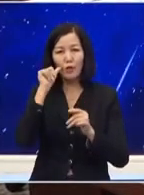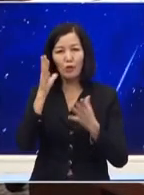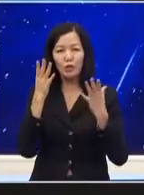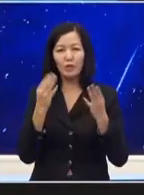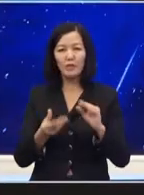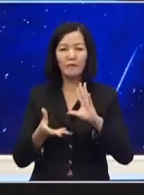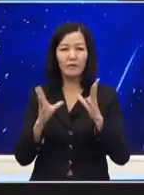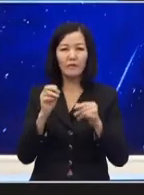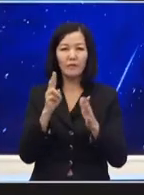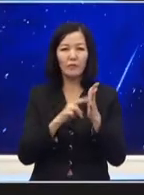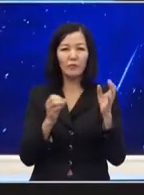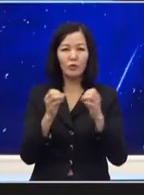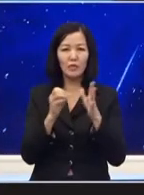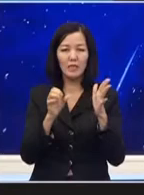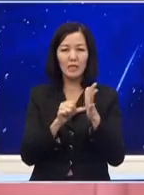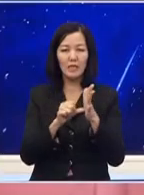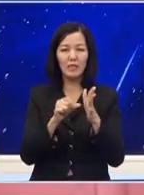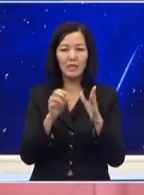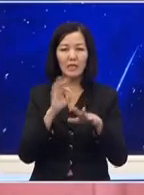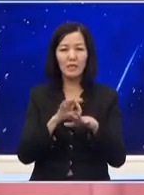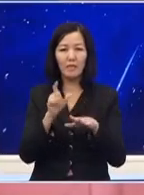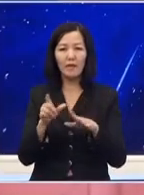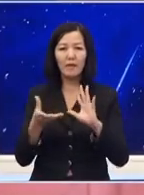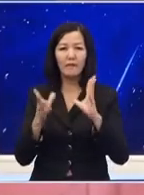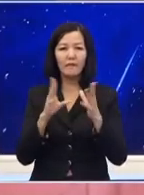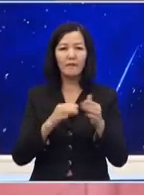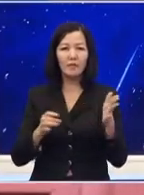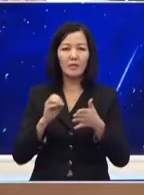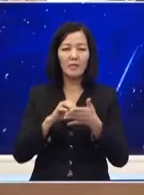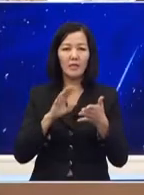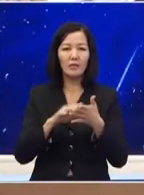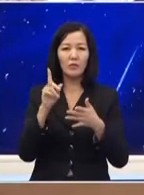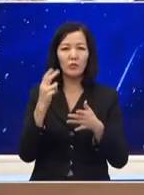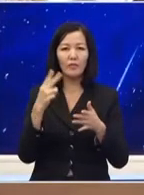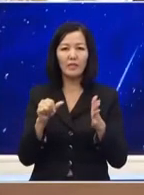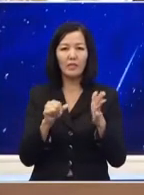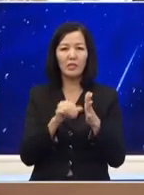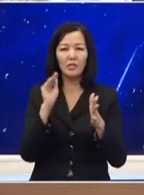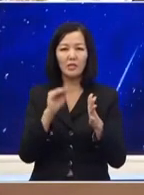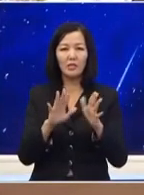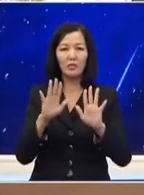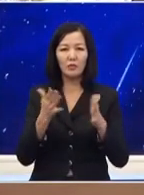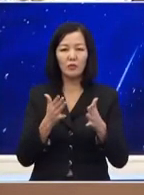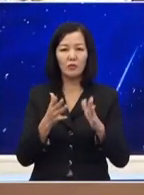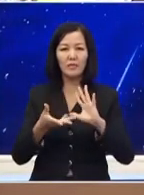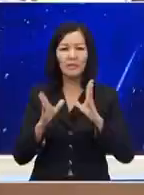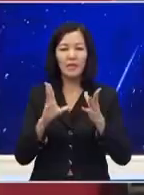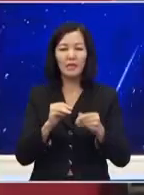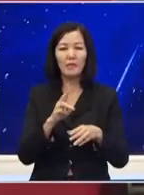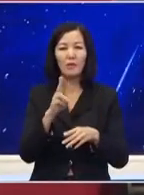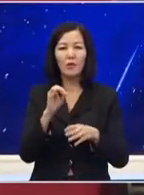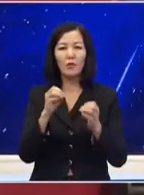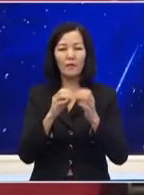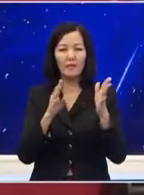выявлено 716 заболевших. Всего по республике зарегистрировано более 126 тысяч случаев